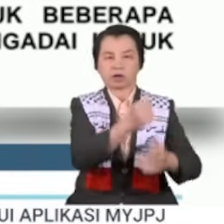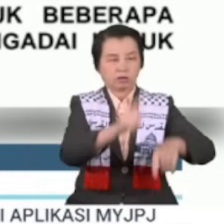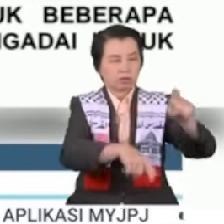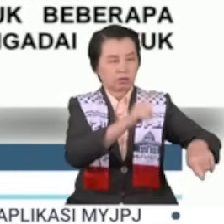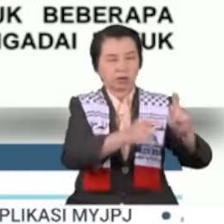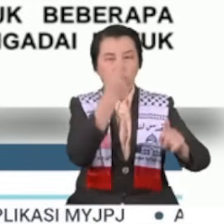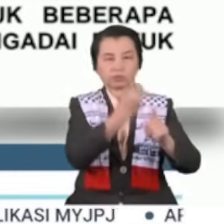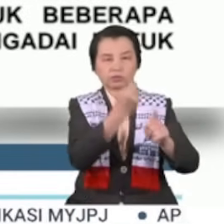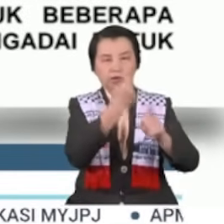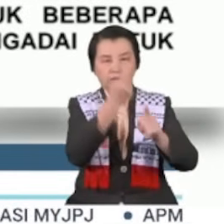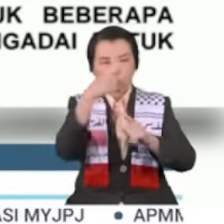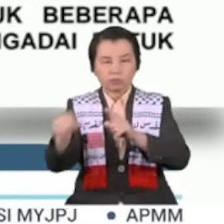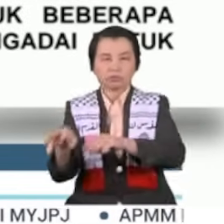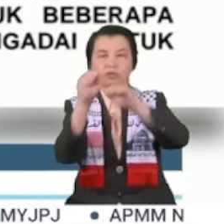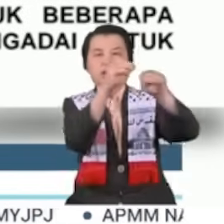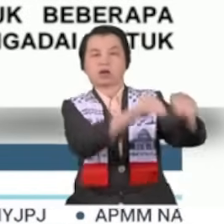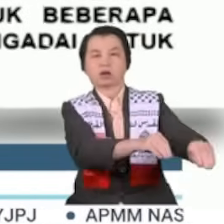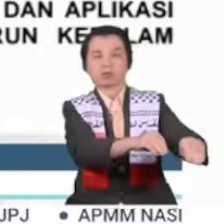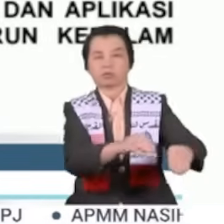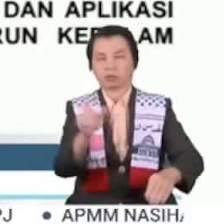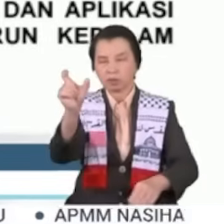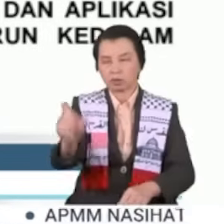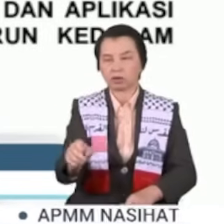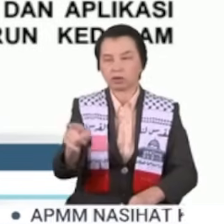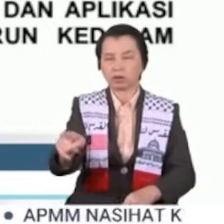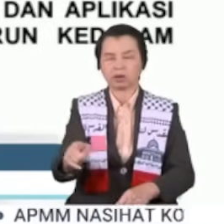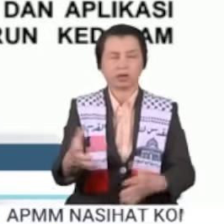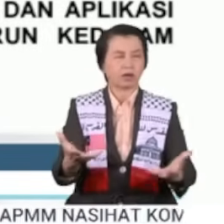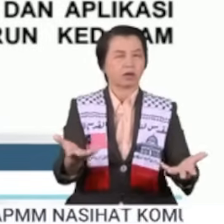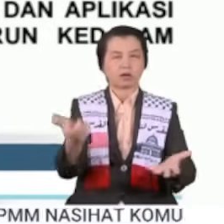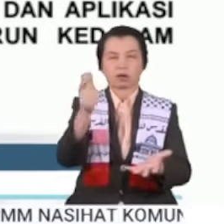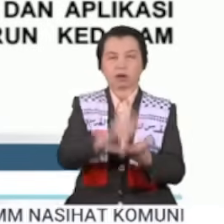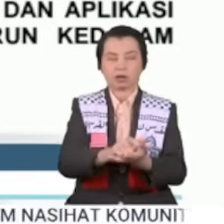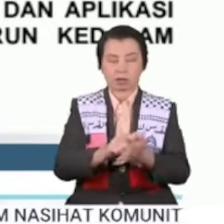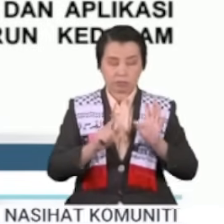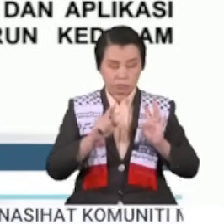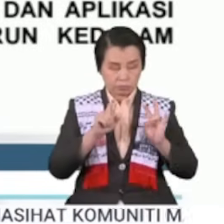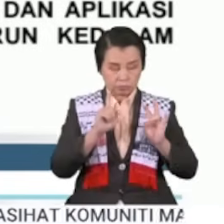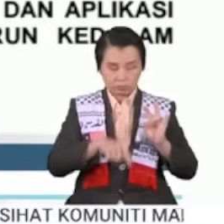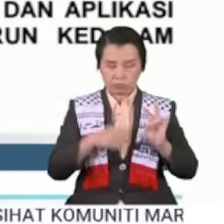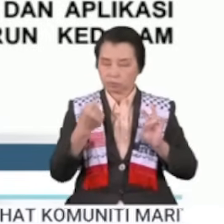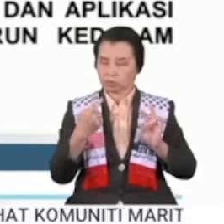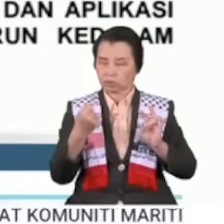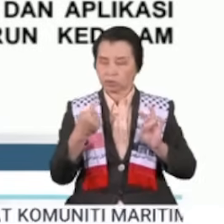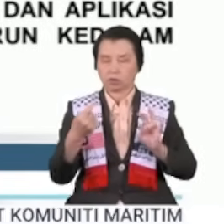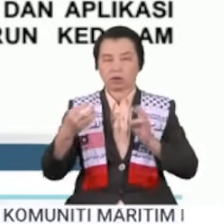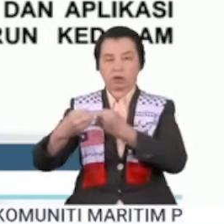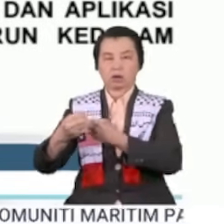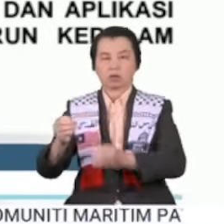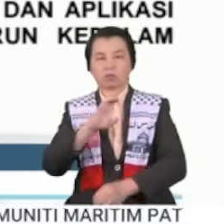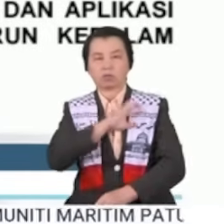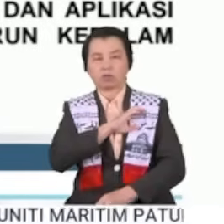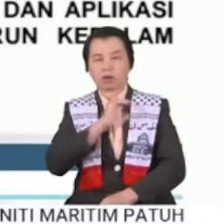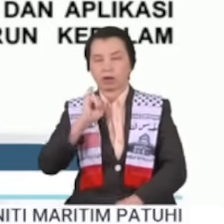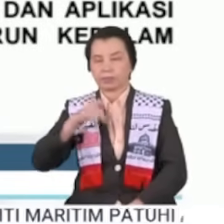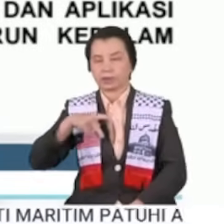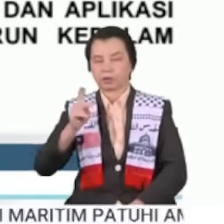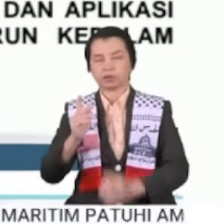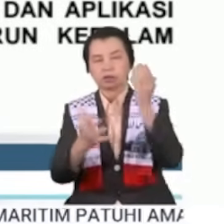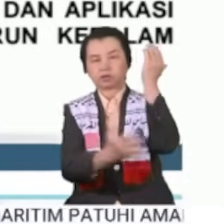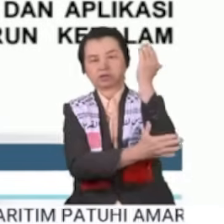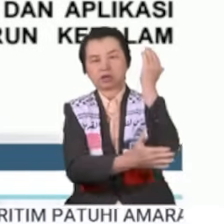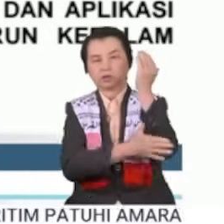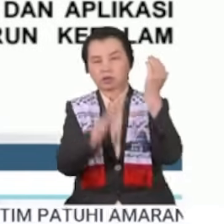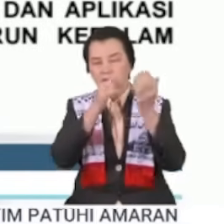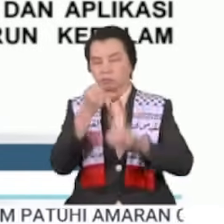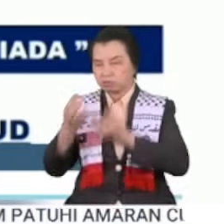pelbagai tujuan bagi pelaburan itu mangsa kemudiannya membuat laporan pada 7 November lepas di Ibu pejabat polis daerah ipd Jasin dan